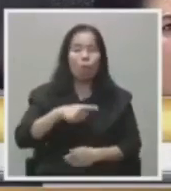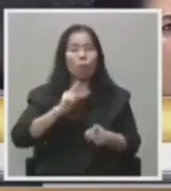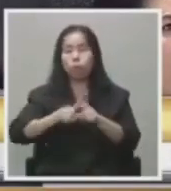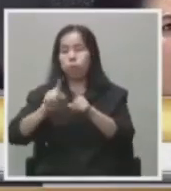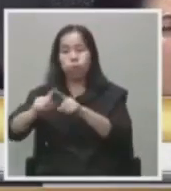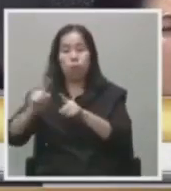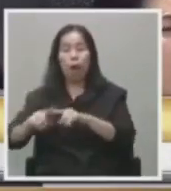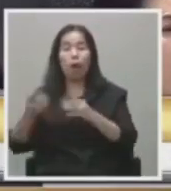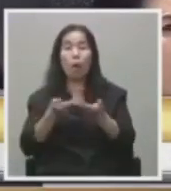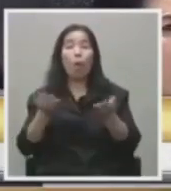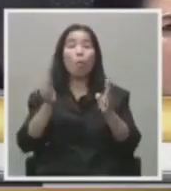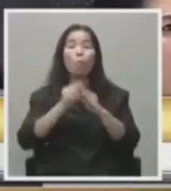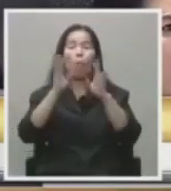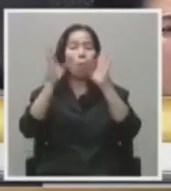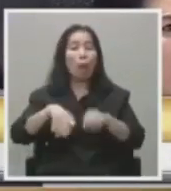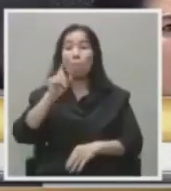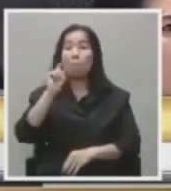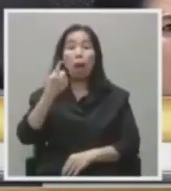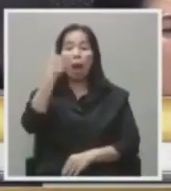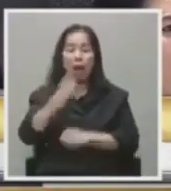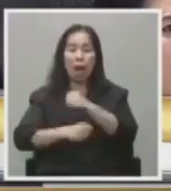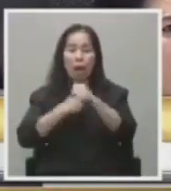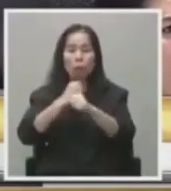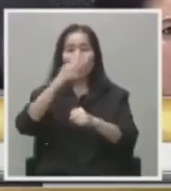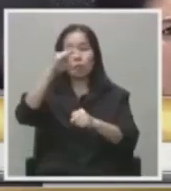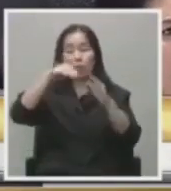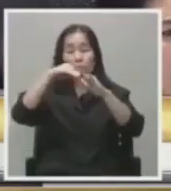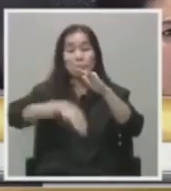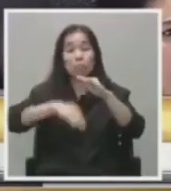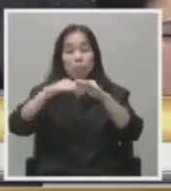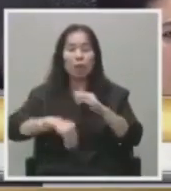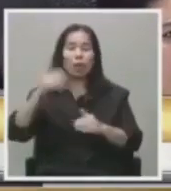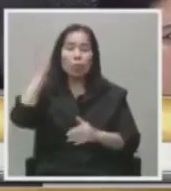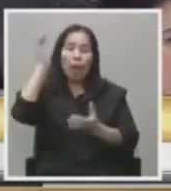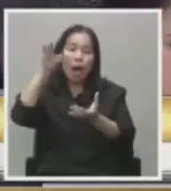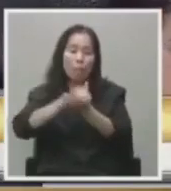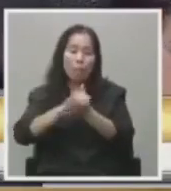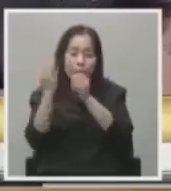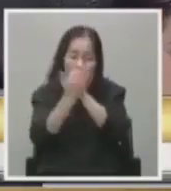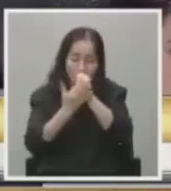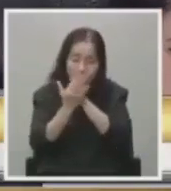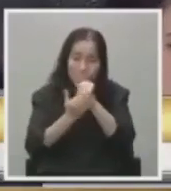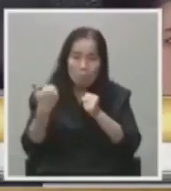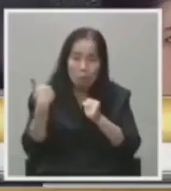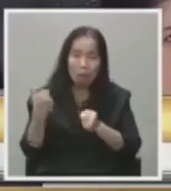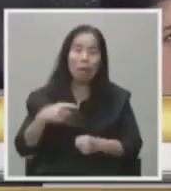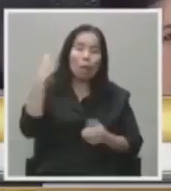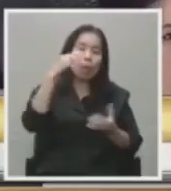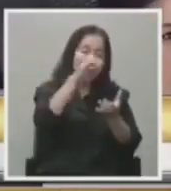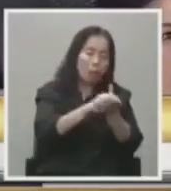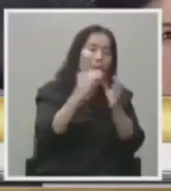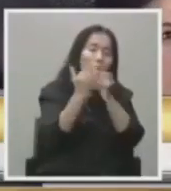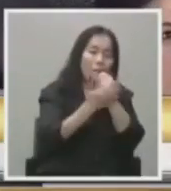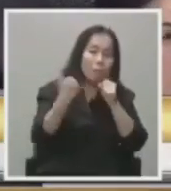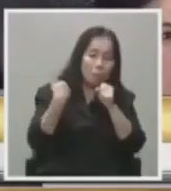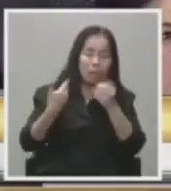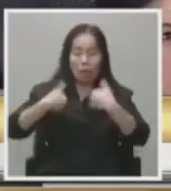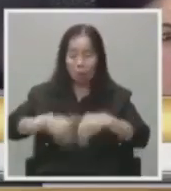ยุคใหม่เนี่ยอายุต่ำกว่า40เนี่ยสามีติดยาภรรยาก็ติดลูกก็